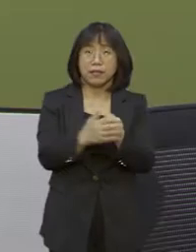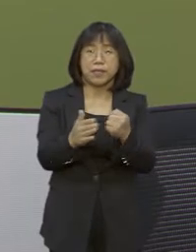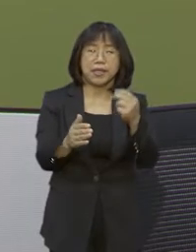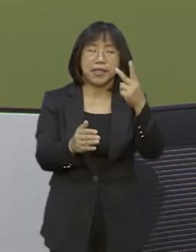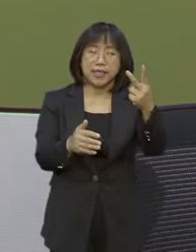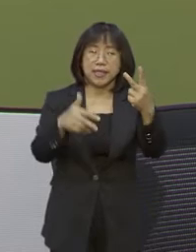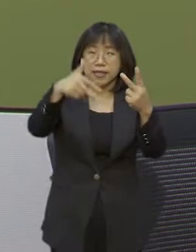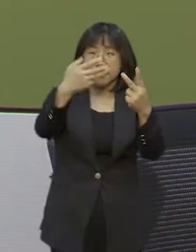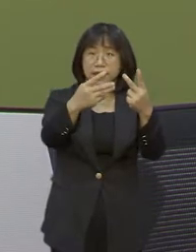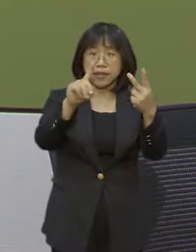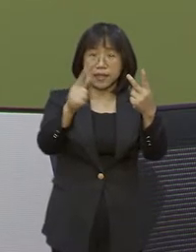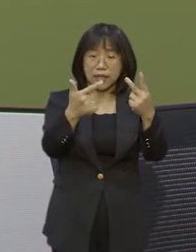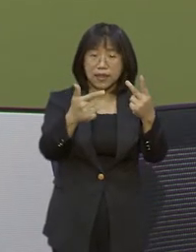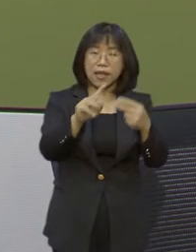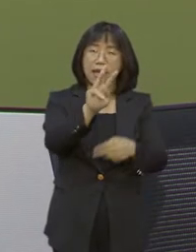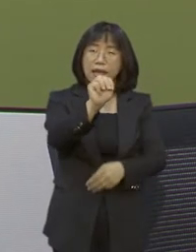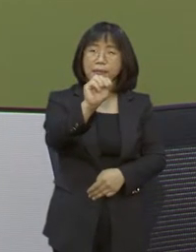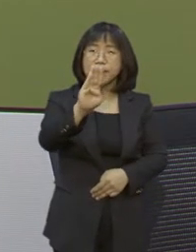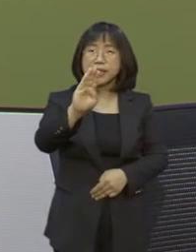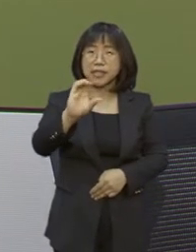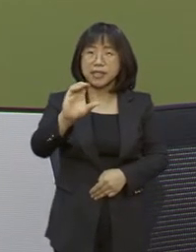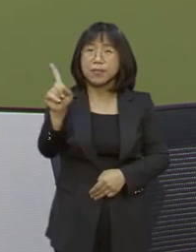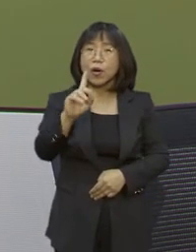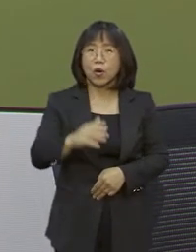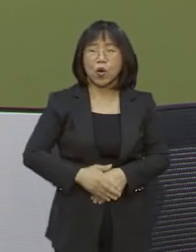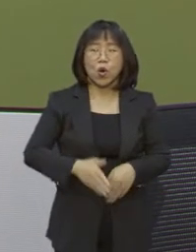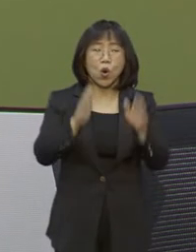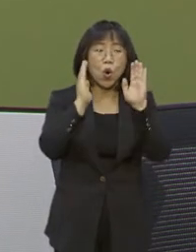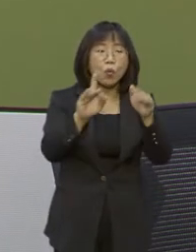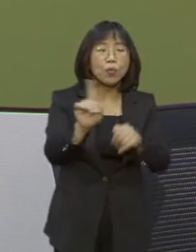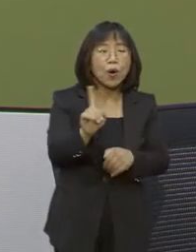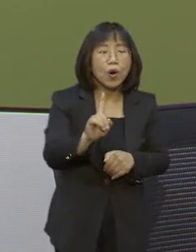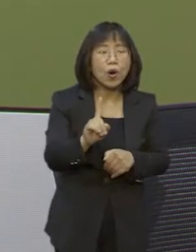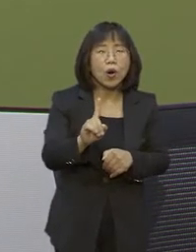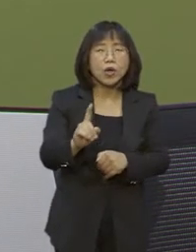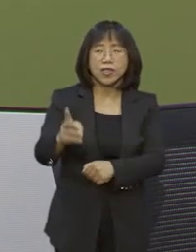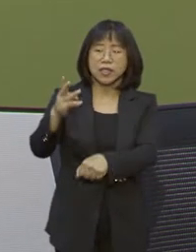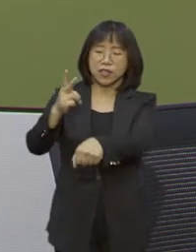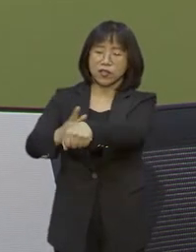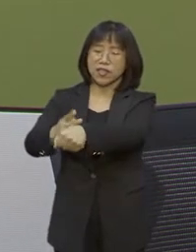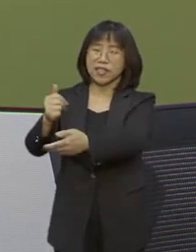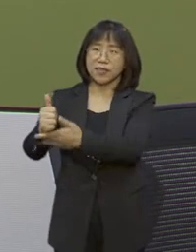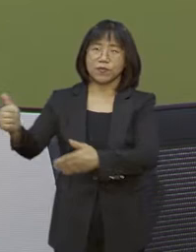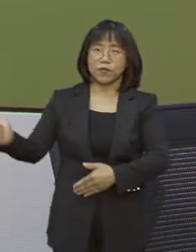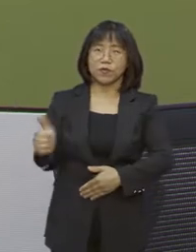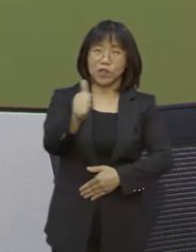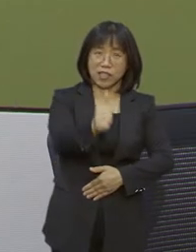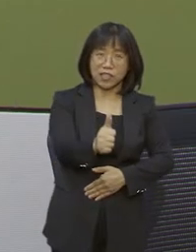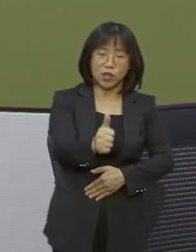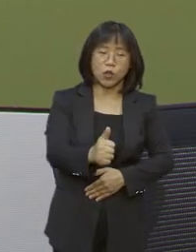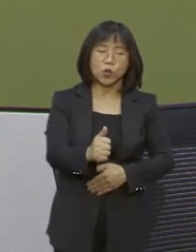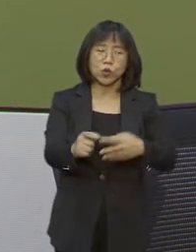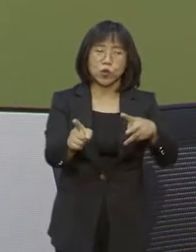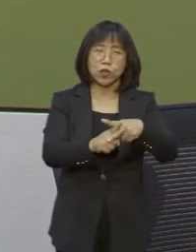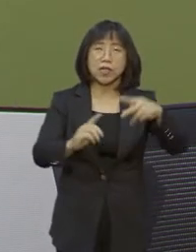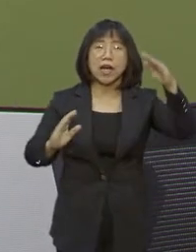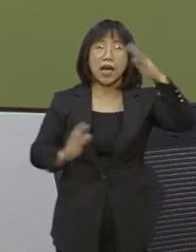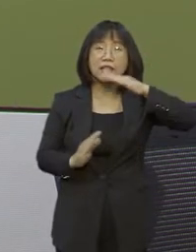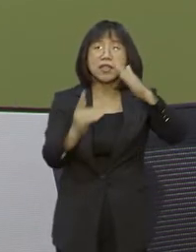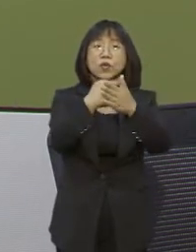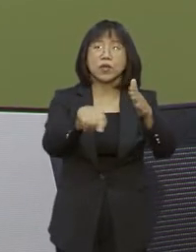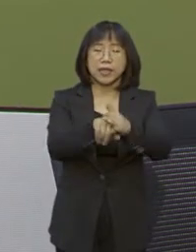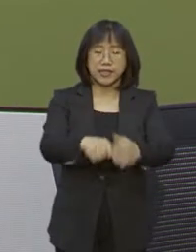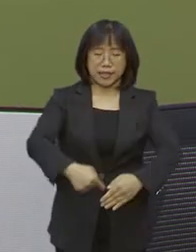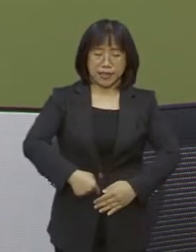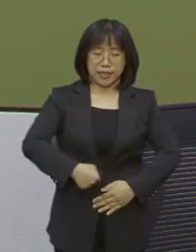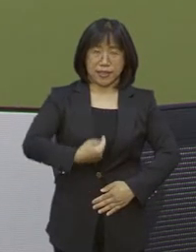더 라이브 2탄은 MBC 공부가 머니 프로그램에 이병훈 컨설턴트가 강사로 나와